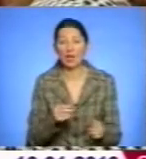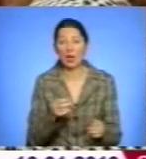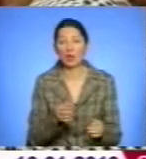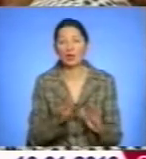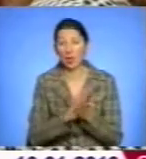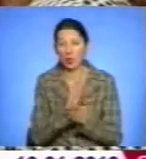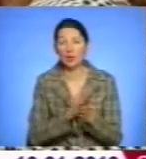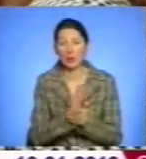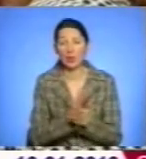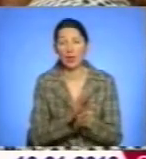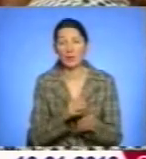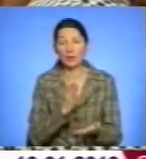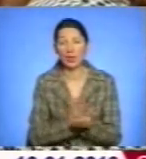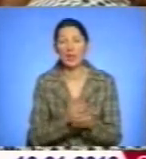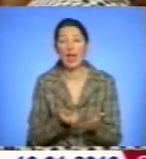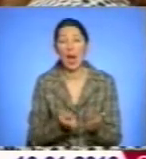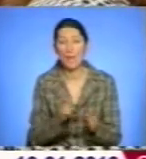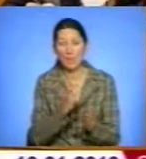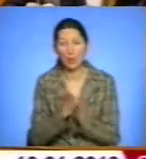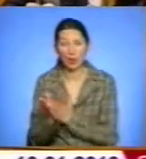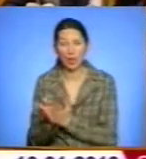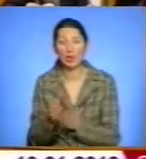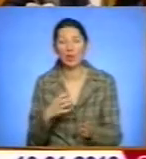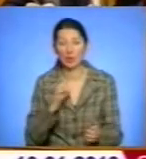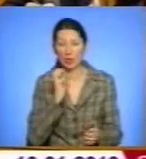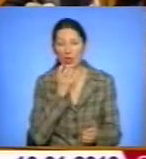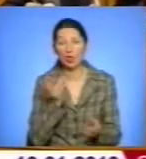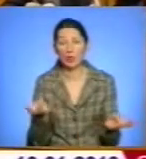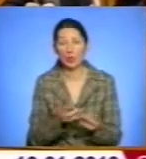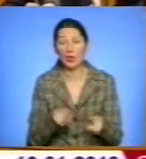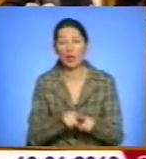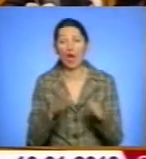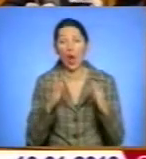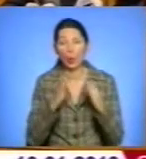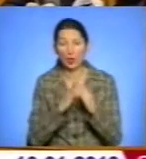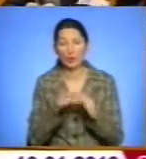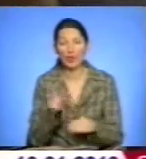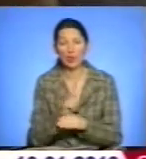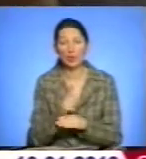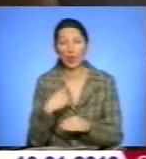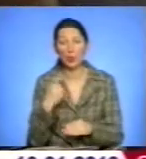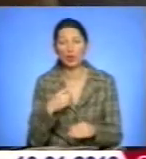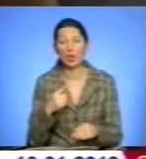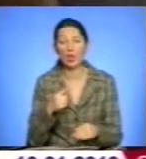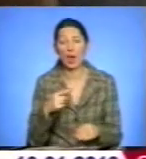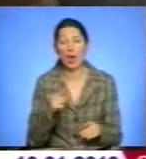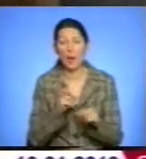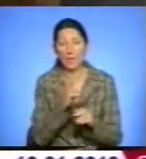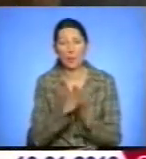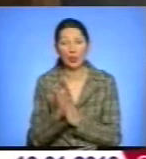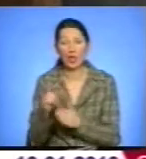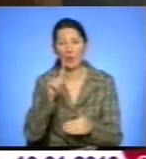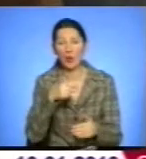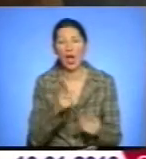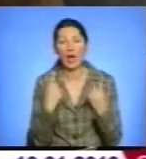видання. Є у бібліотек і вагоміші потреби. Так, будівля Тернопільської обласної універсальної бібліотеки вимагає капітального